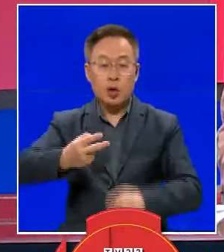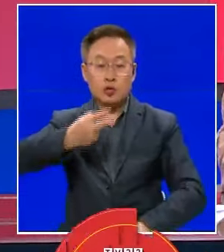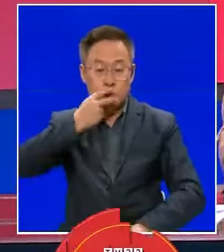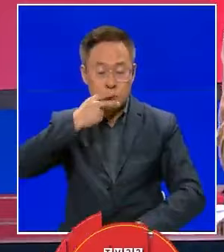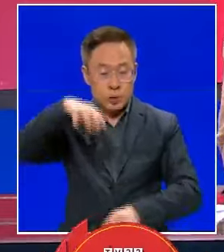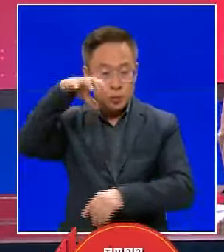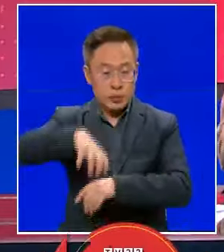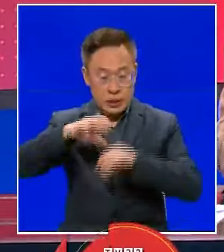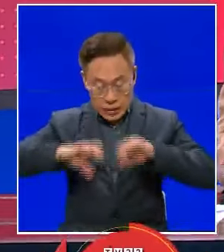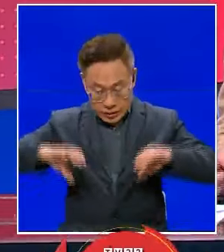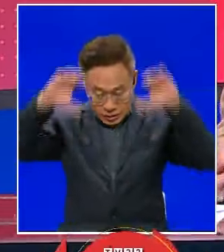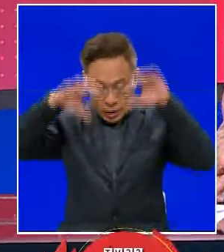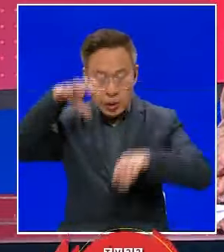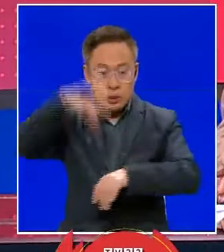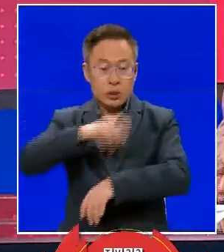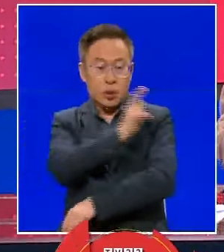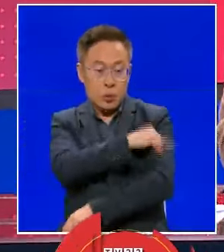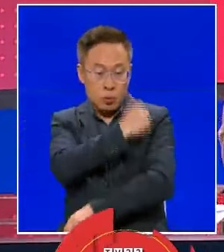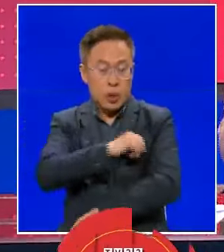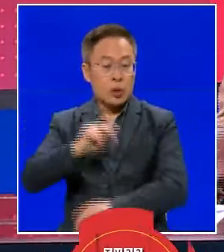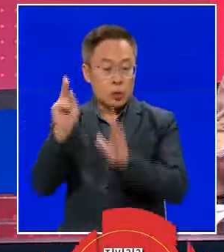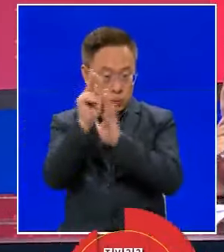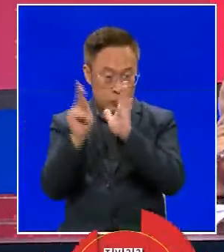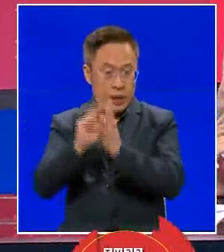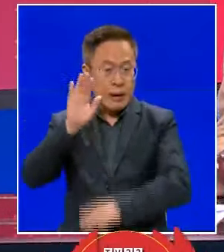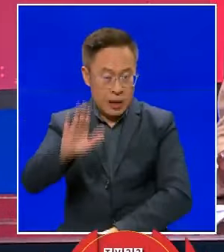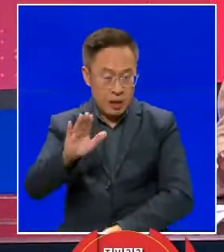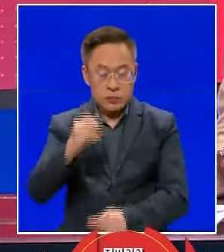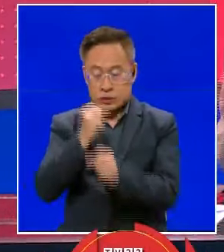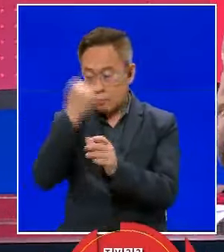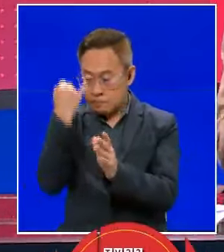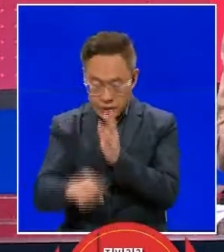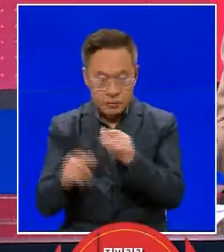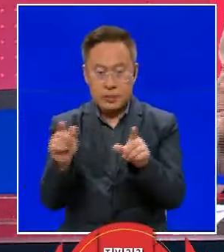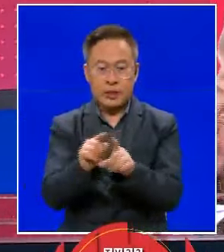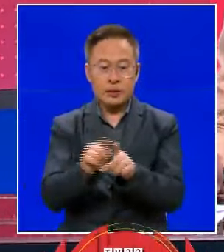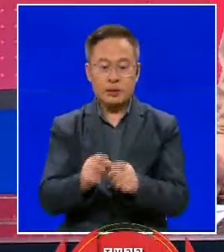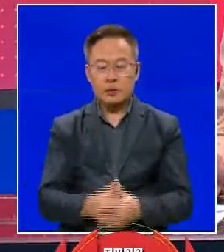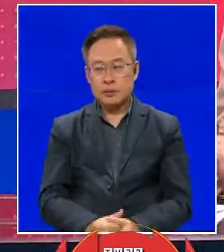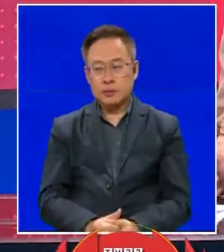ที่โรงพยาบาลอันนี้ก็ต้องรู้โดยทั่วกันจริงๆนะคะผิดเรื่องนี้ก็ต้องยอมรับกันไปอ่ะช่วงนี้พักกันครู่นึงค่ะช่วง